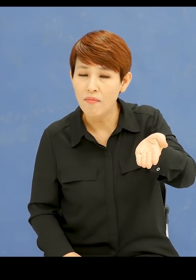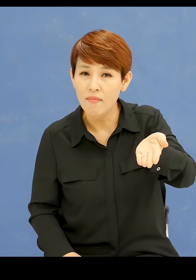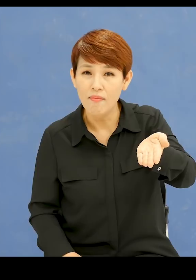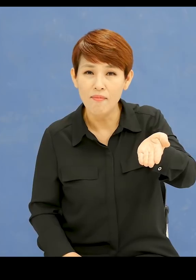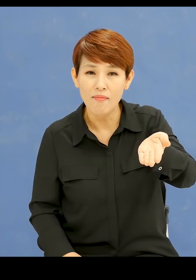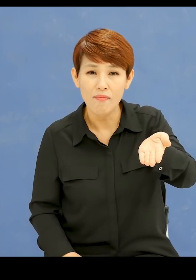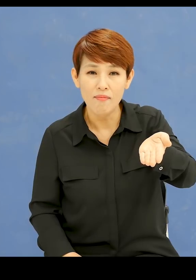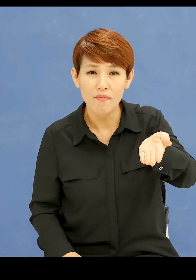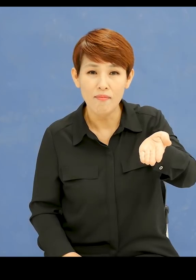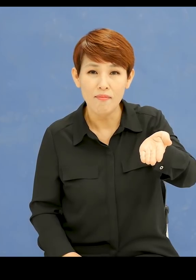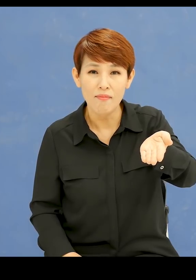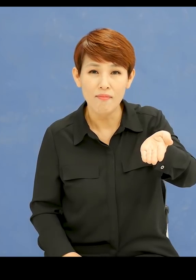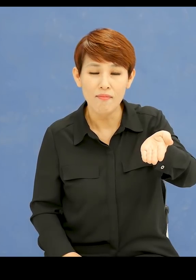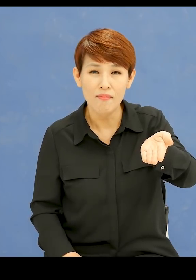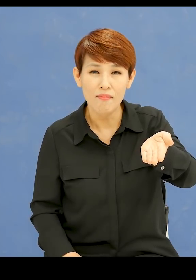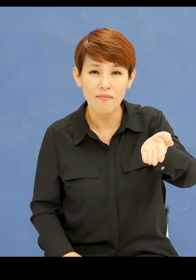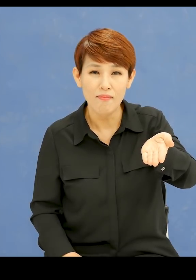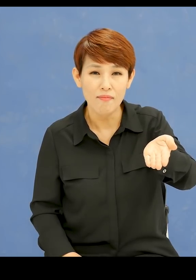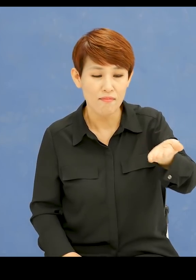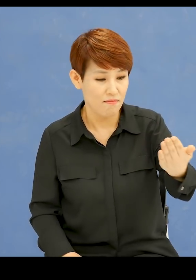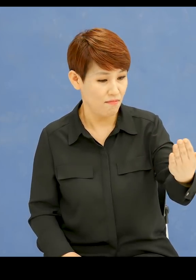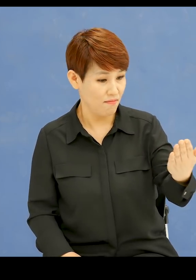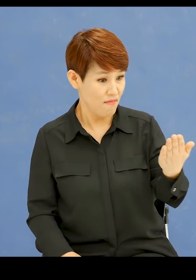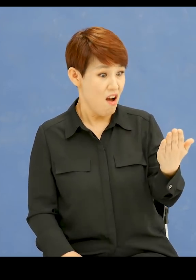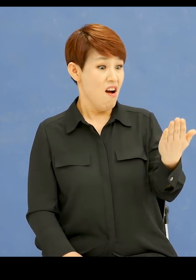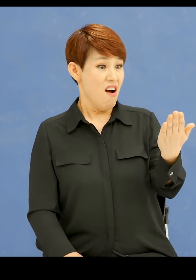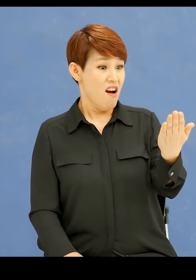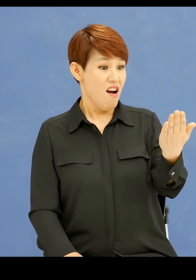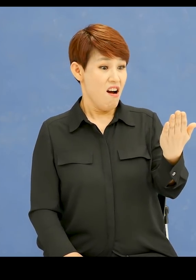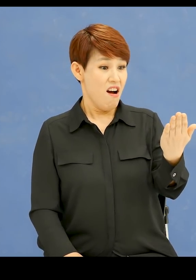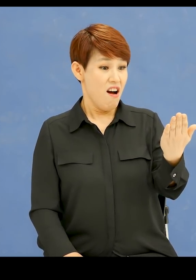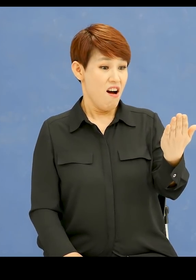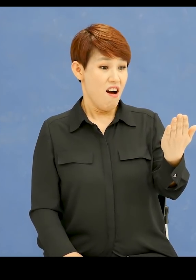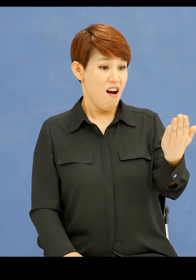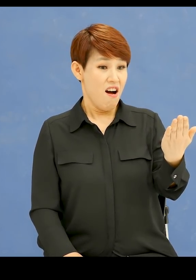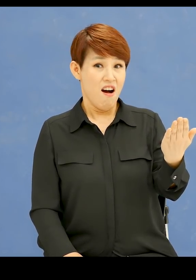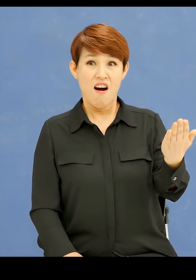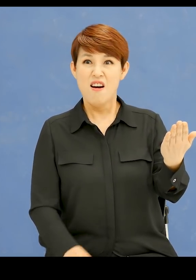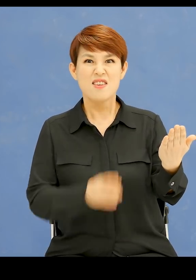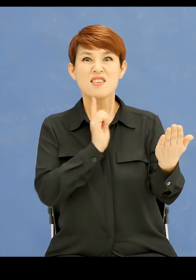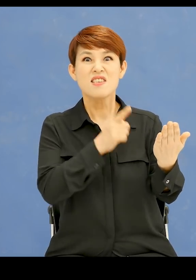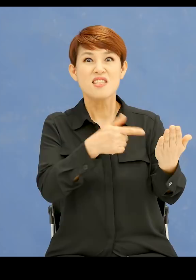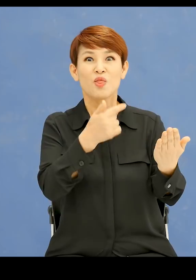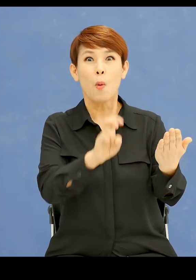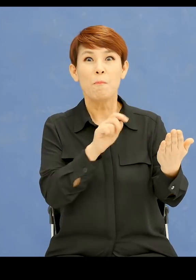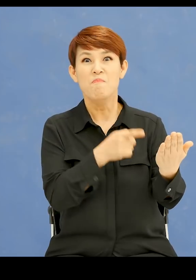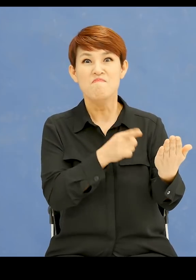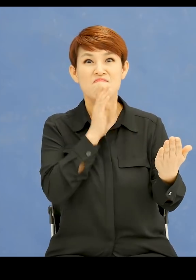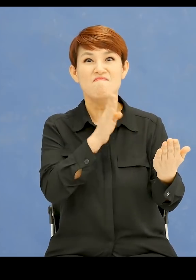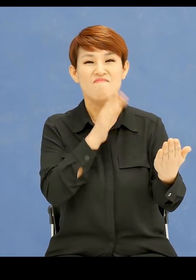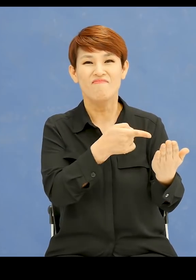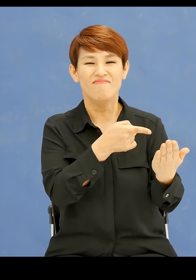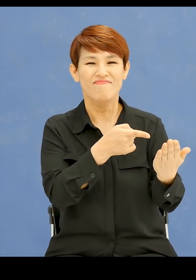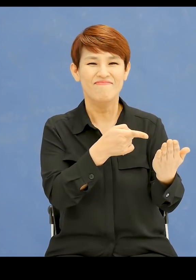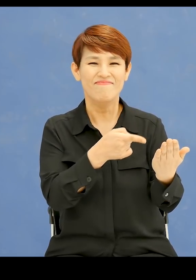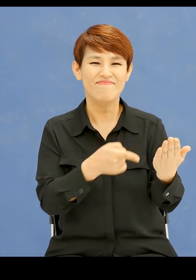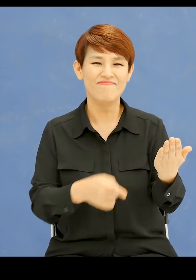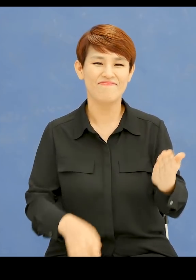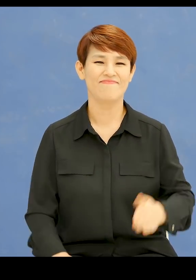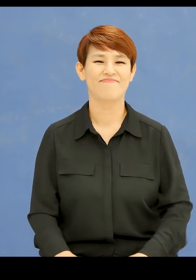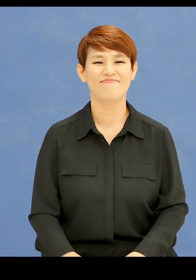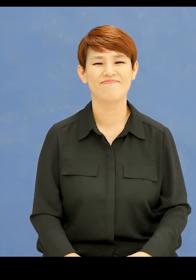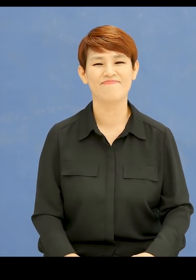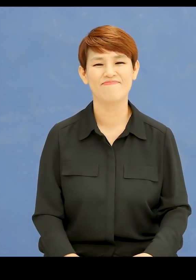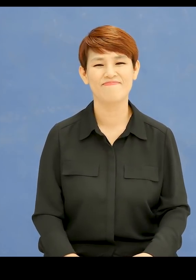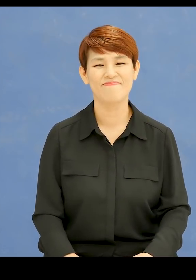봐주세요. 사진을 보여드렸어요. 사진을 보시더니 눈이 동그래지고 이놈일세 그러시는 거예요.